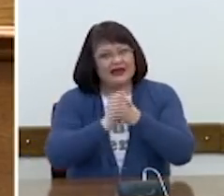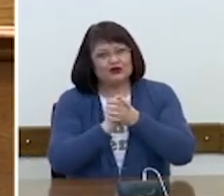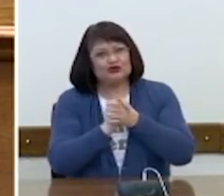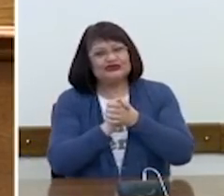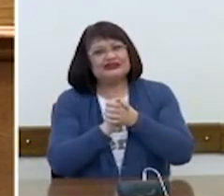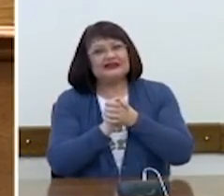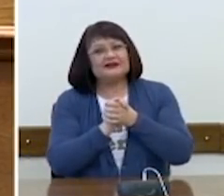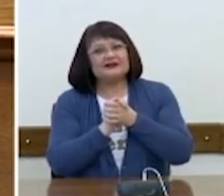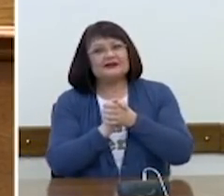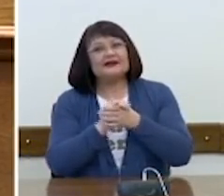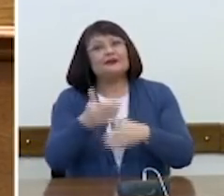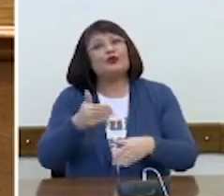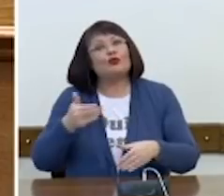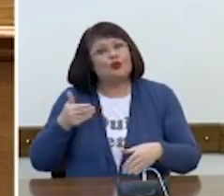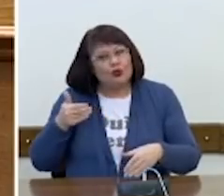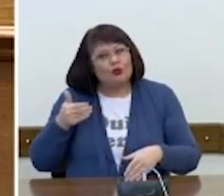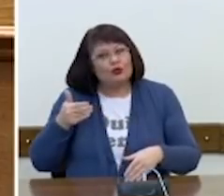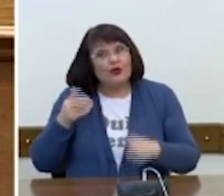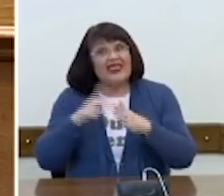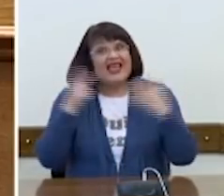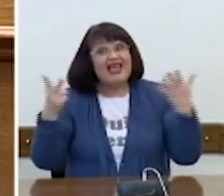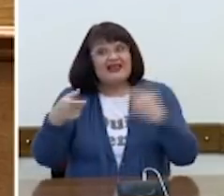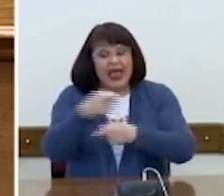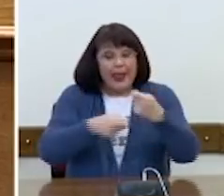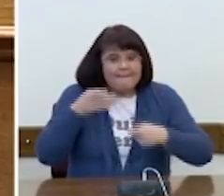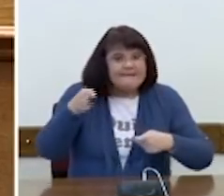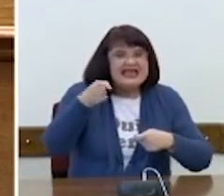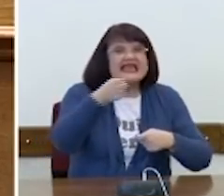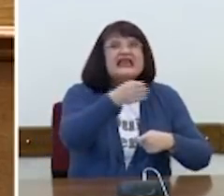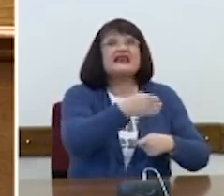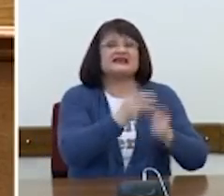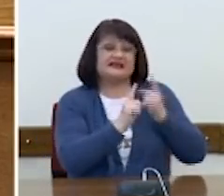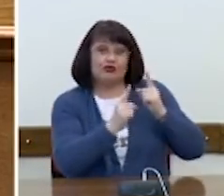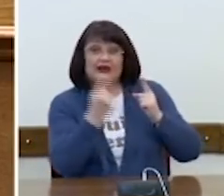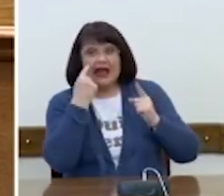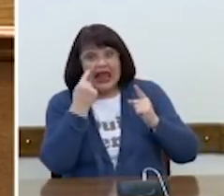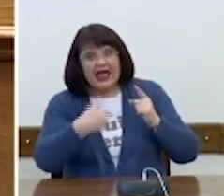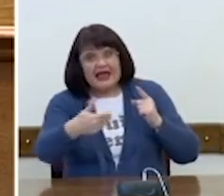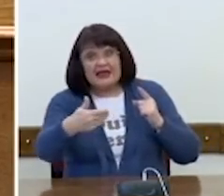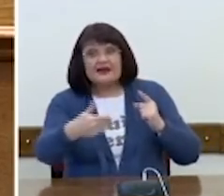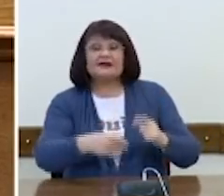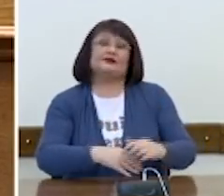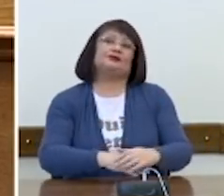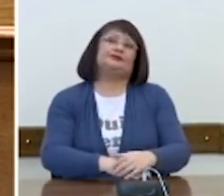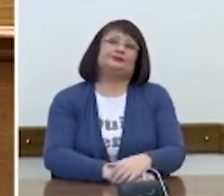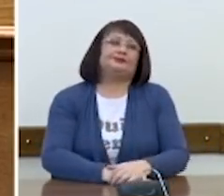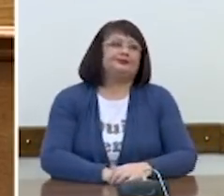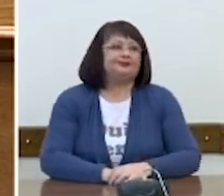πίσω από 17 επιχειρήσεις στο εξωτερικό. Δηλαδή, η συμφωνία στηρίζει και στηρίζεται σε δύο πυλώνες